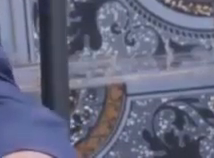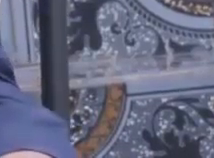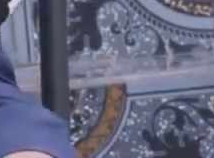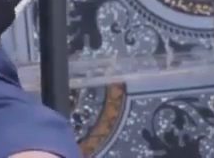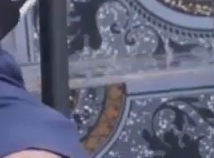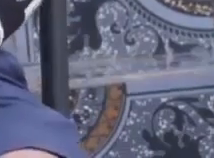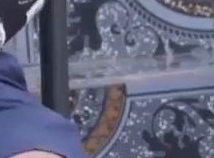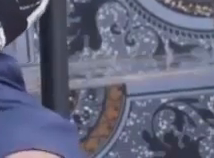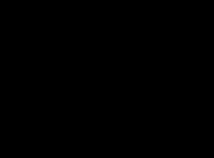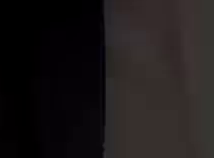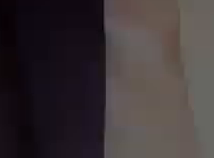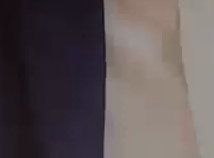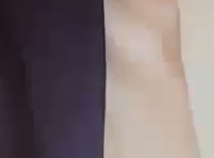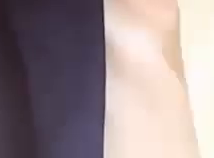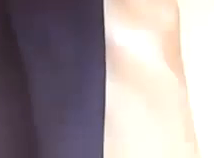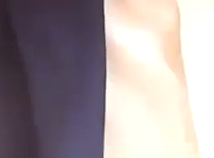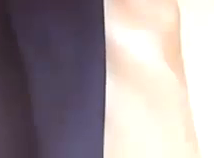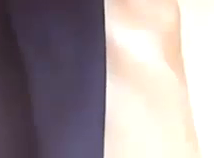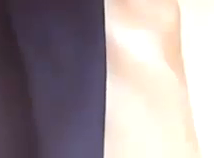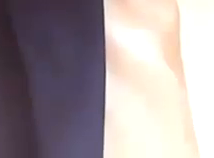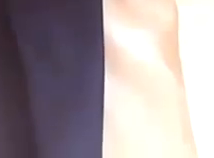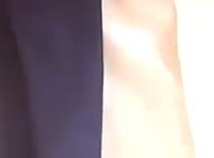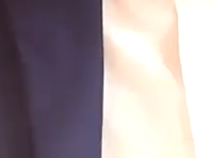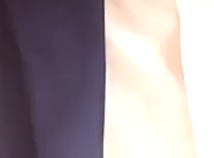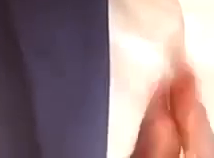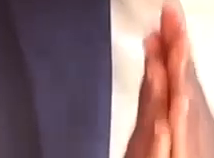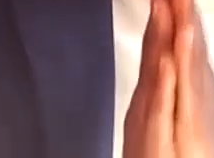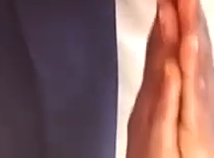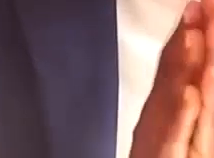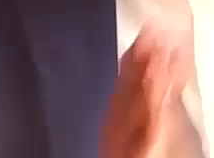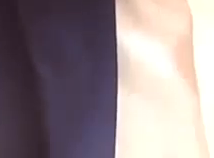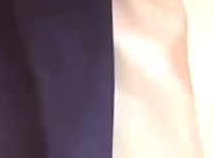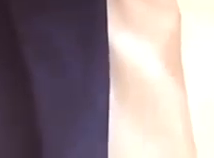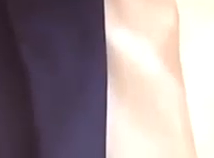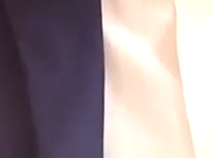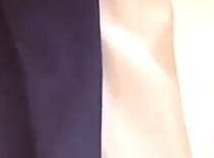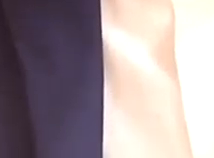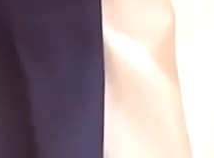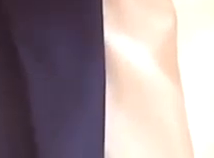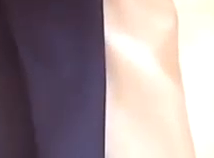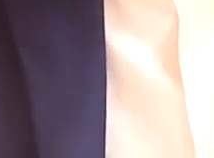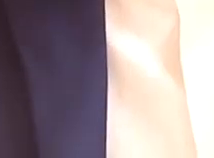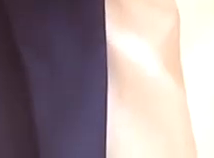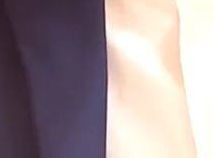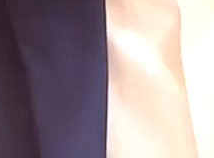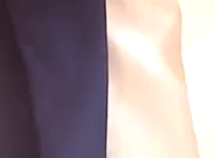yeah, Aiko TV. Na namuombea dua Dani na timu mzima ya Aiko